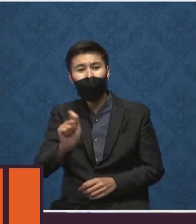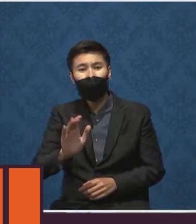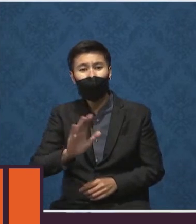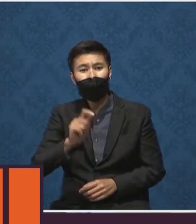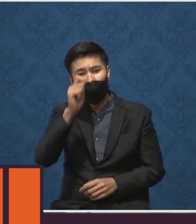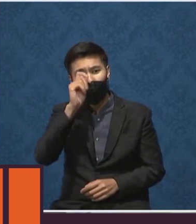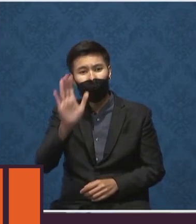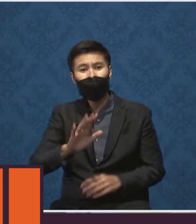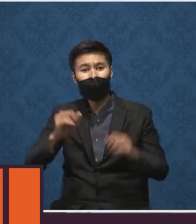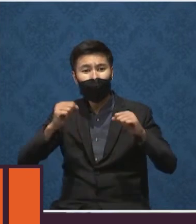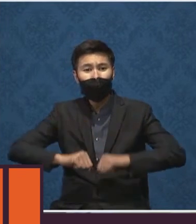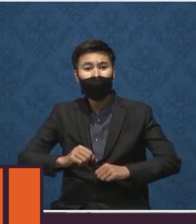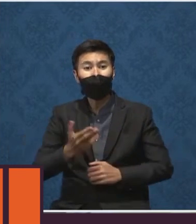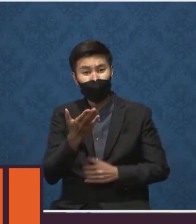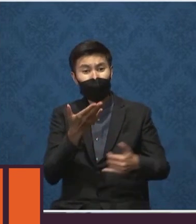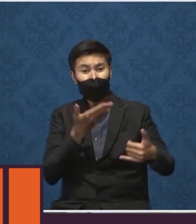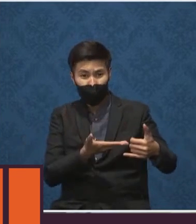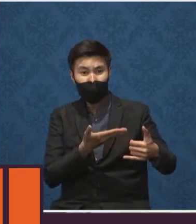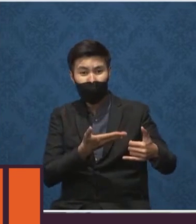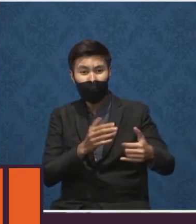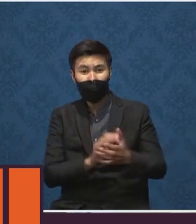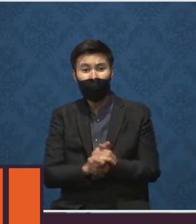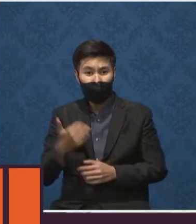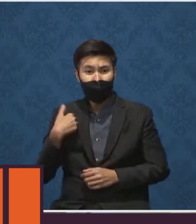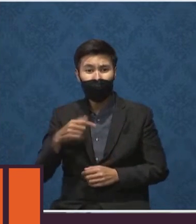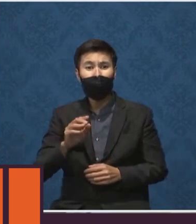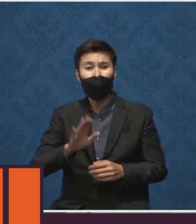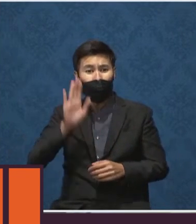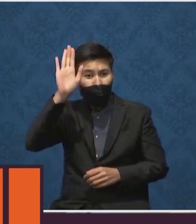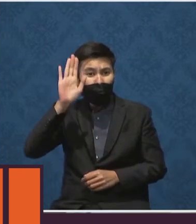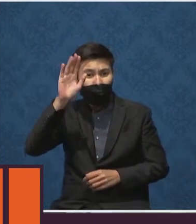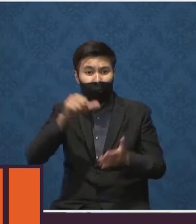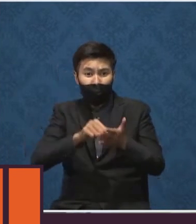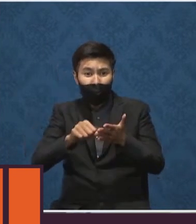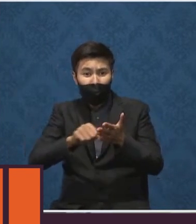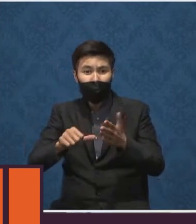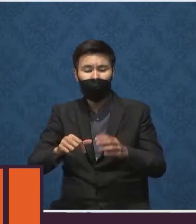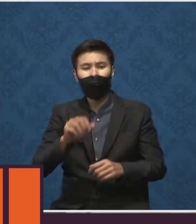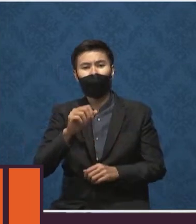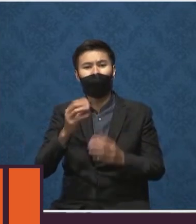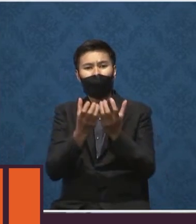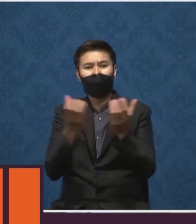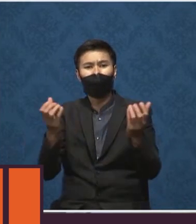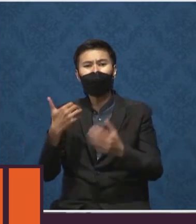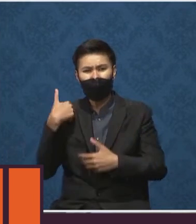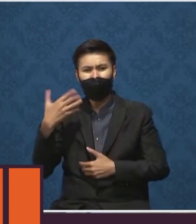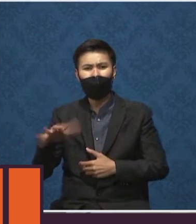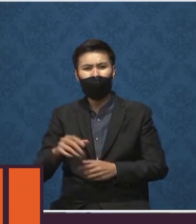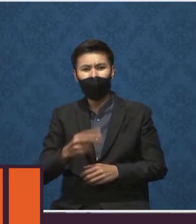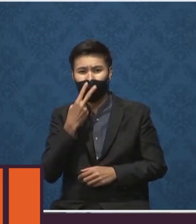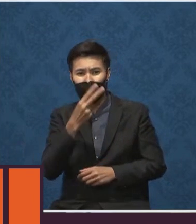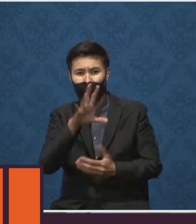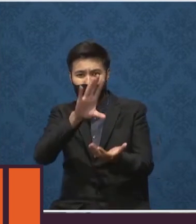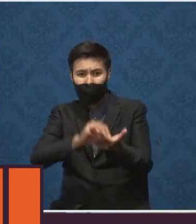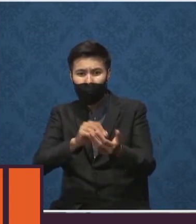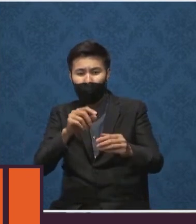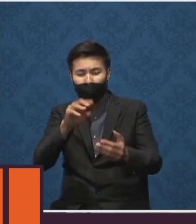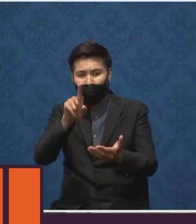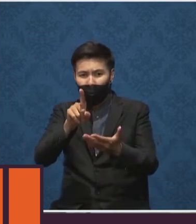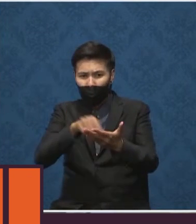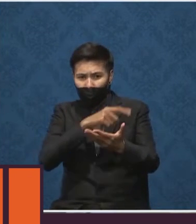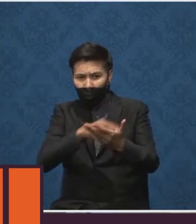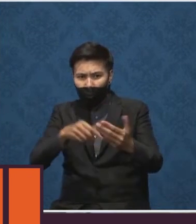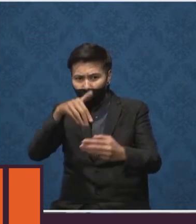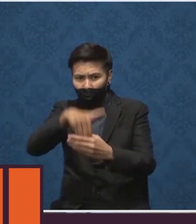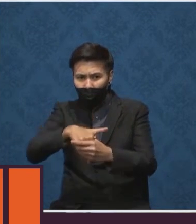ธายที่ดก